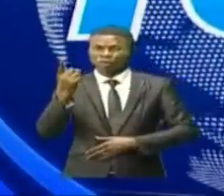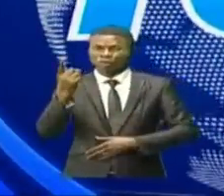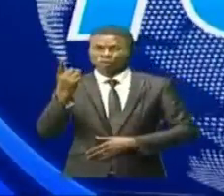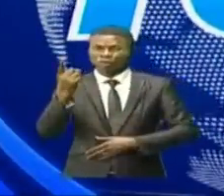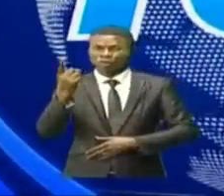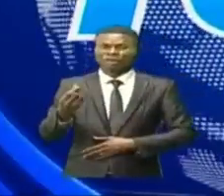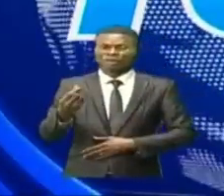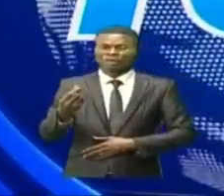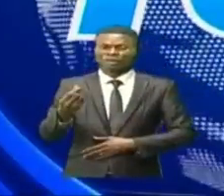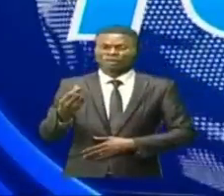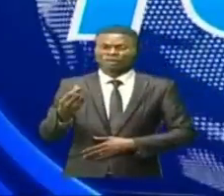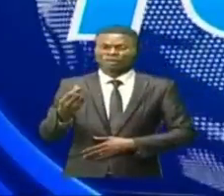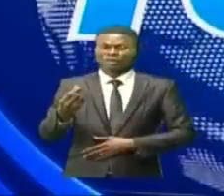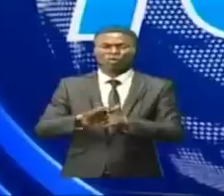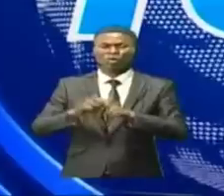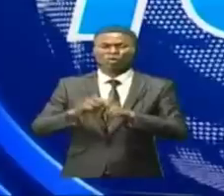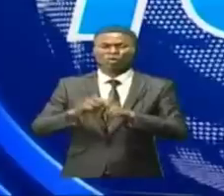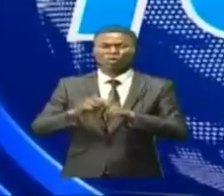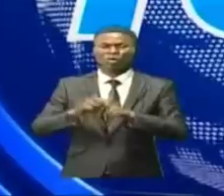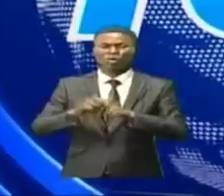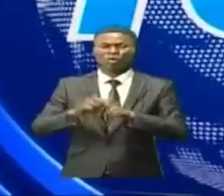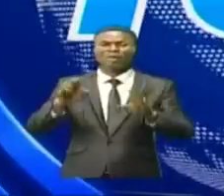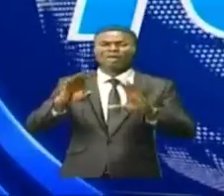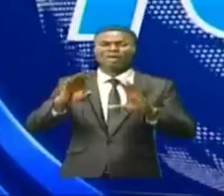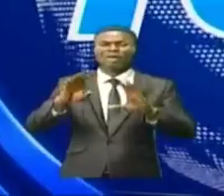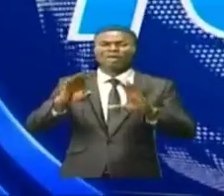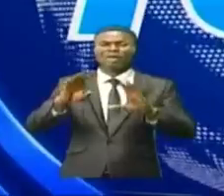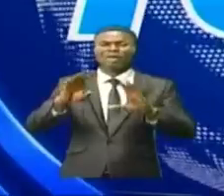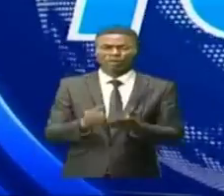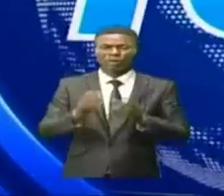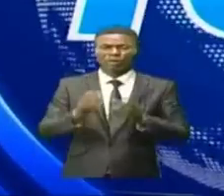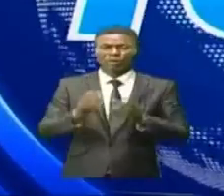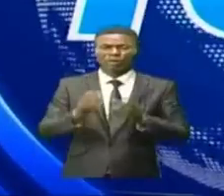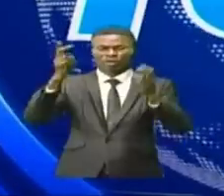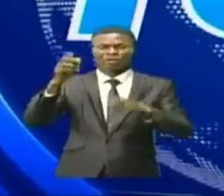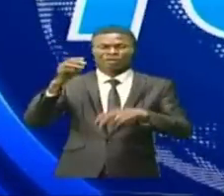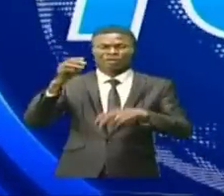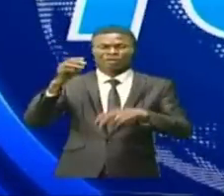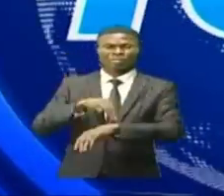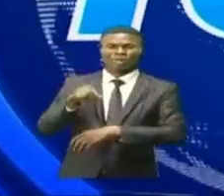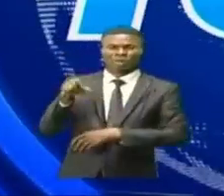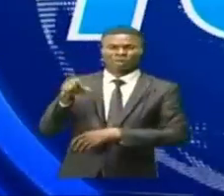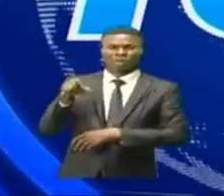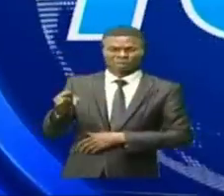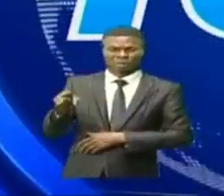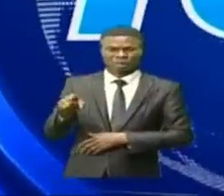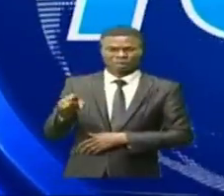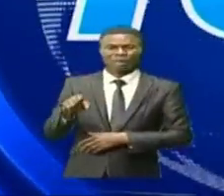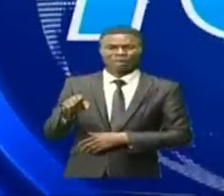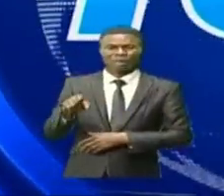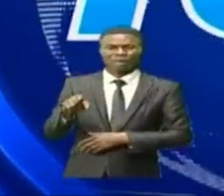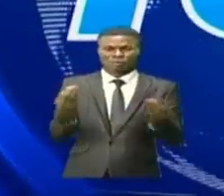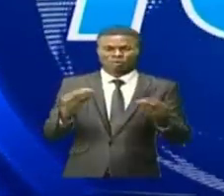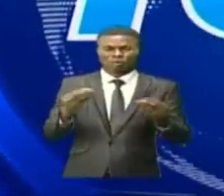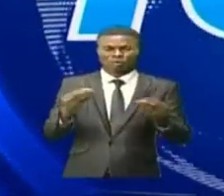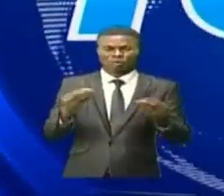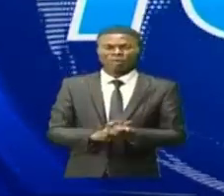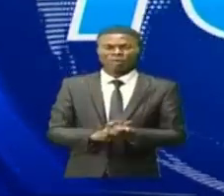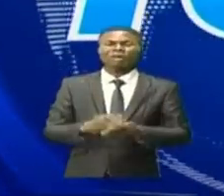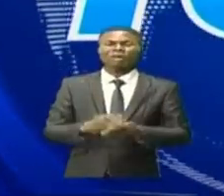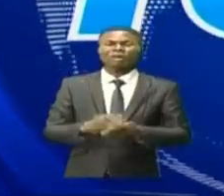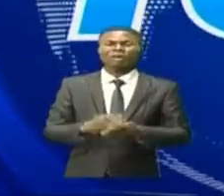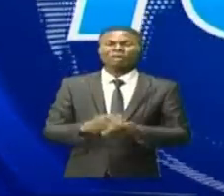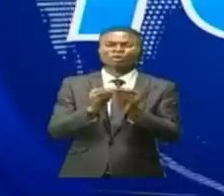les différentes administrations communales de la ville portuaire de Matadi. C'est ce qui a été soutenu à la matinée